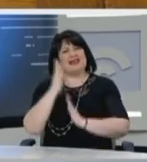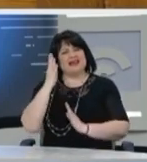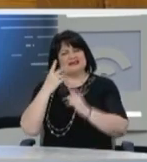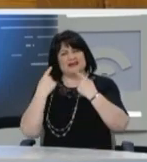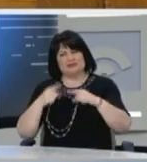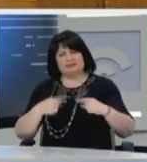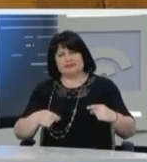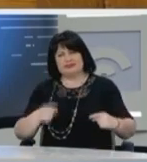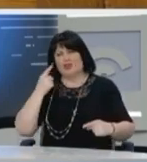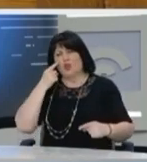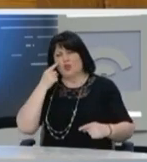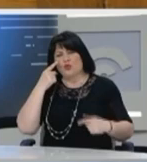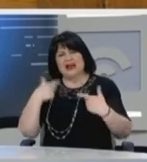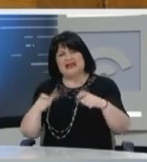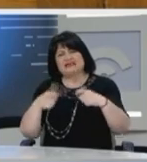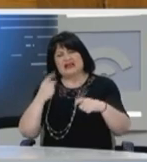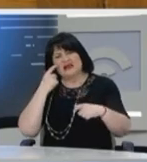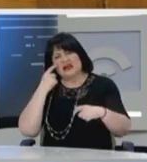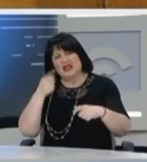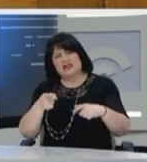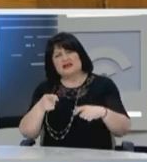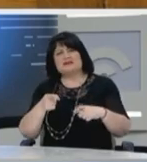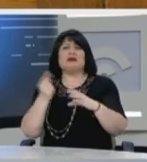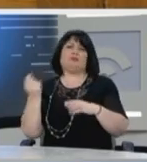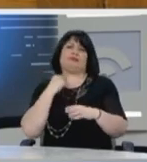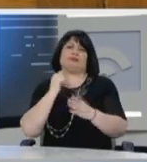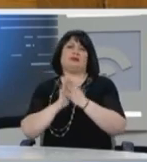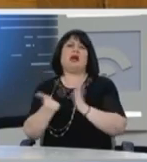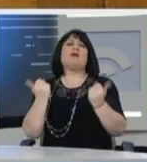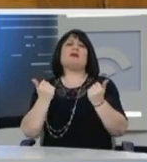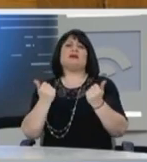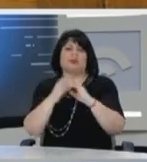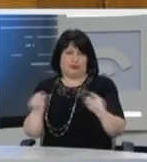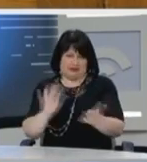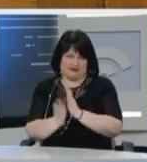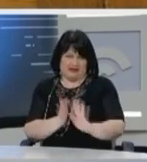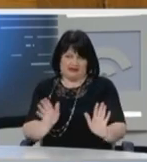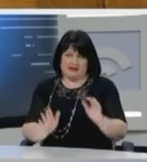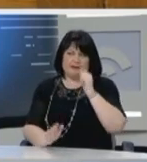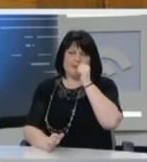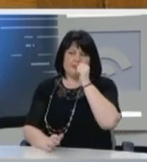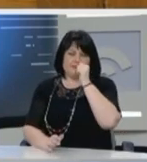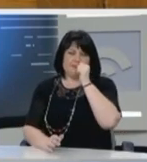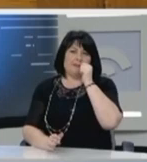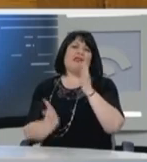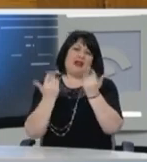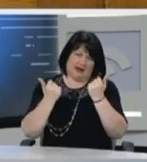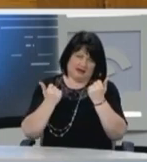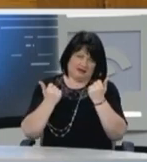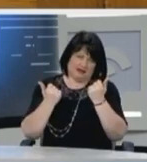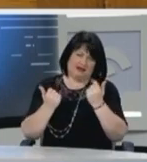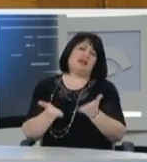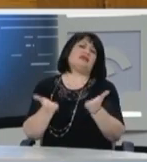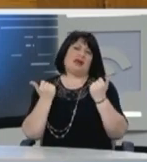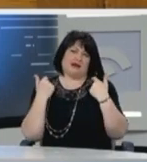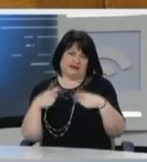14. Έτσι δεν είναι, βάλτε τις κασέτες ή τις χάσατε τις κασέτες. Τις χάσατε. Δεν έχετε τις κασέτες.